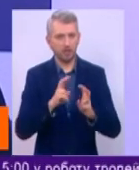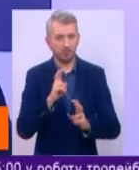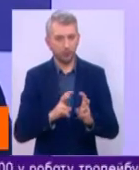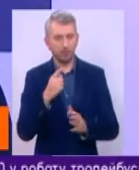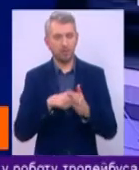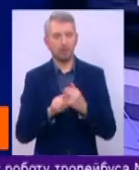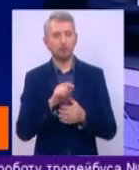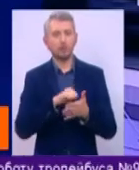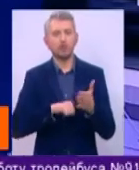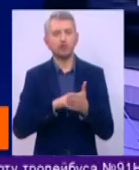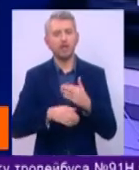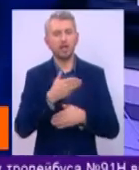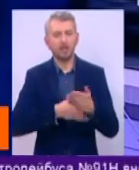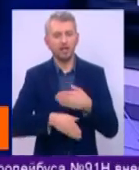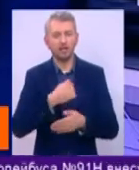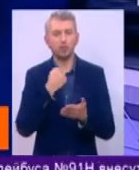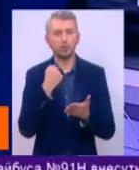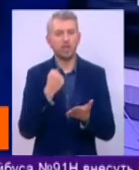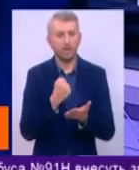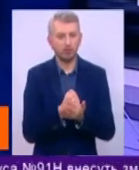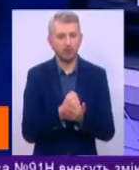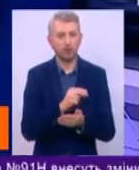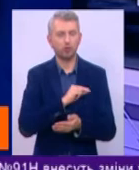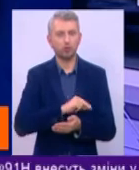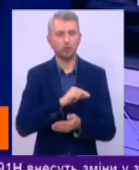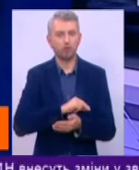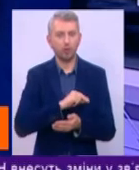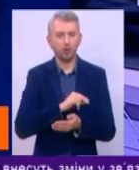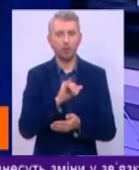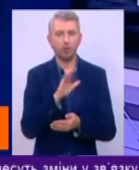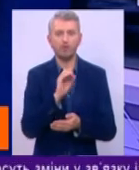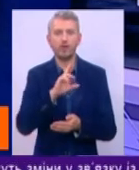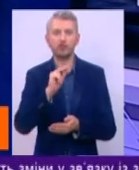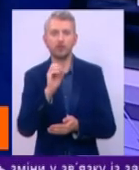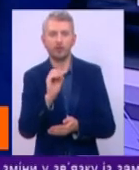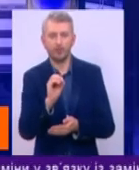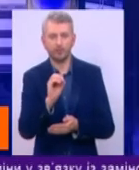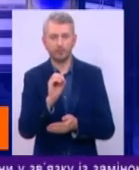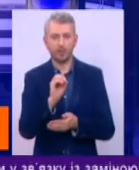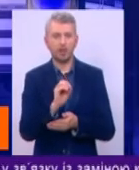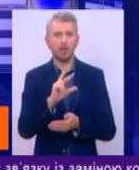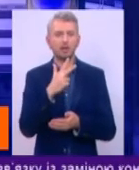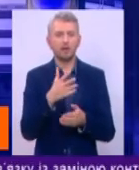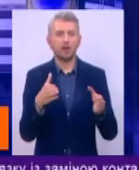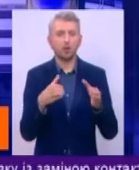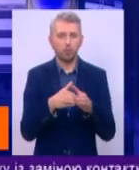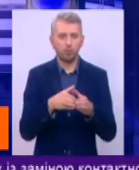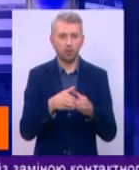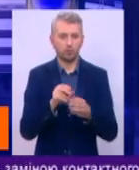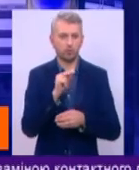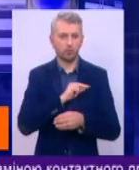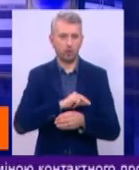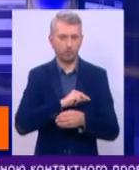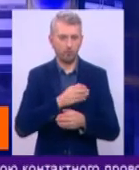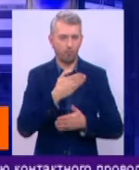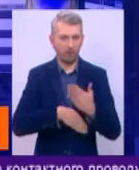что причиной инвалидности устанавливается трудовое увечье. То есть, например, третья группа трудового увечья. Кроме